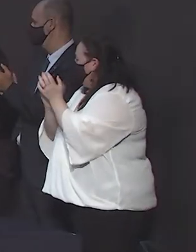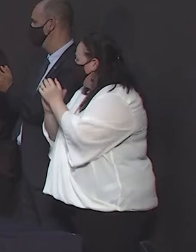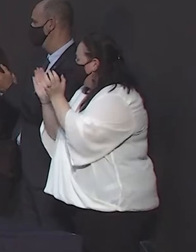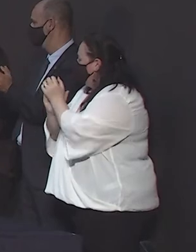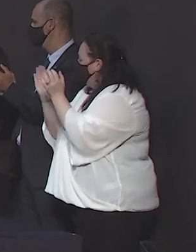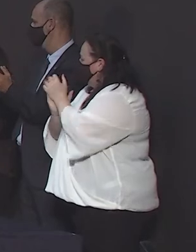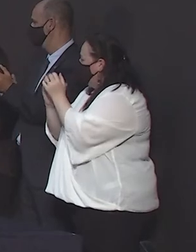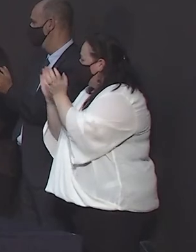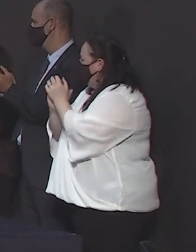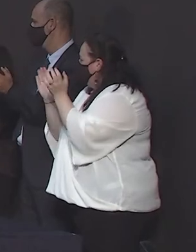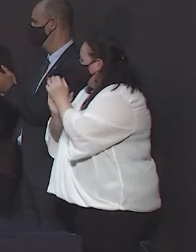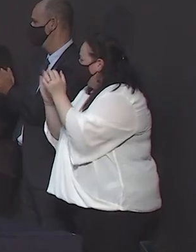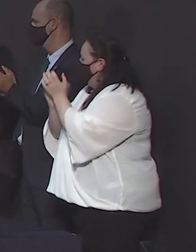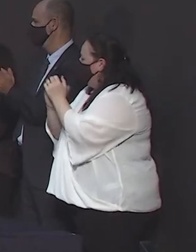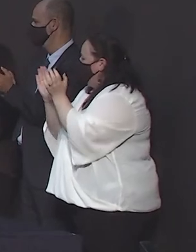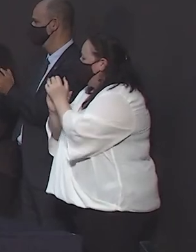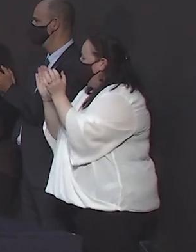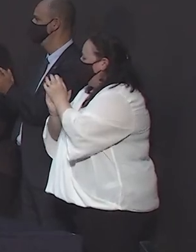Miguel Vázquez Sánchez.